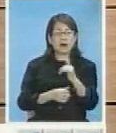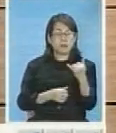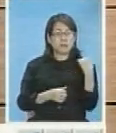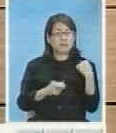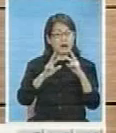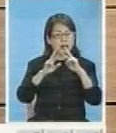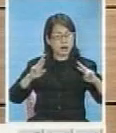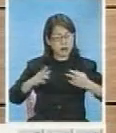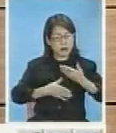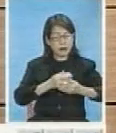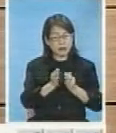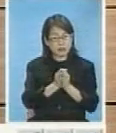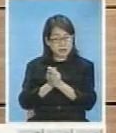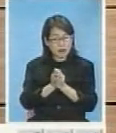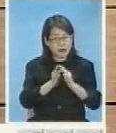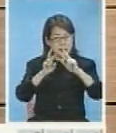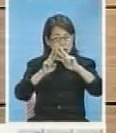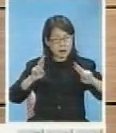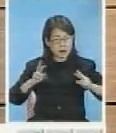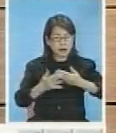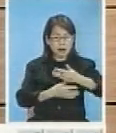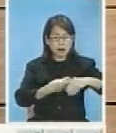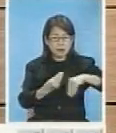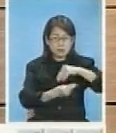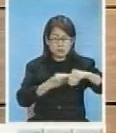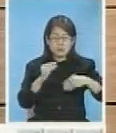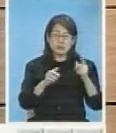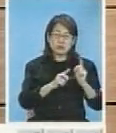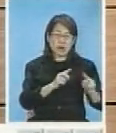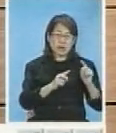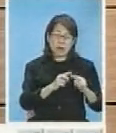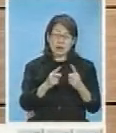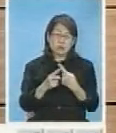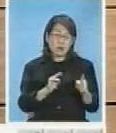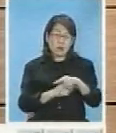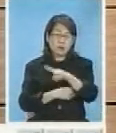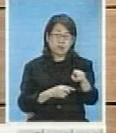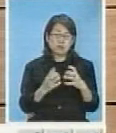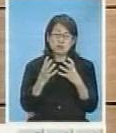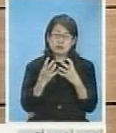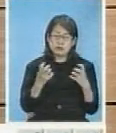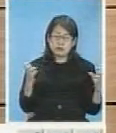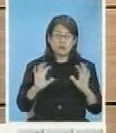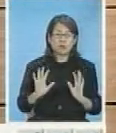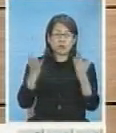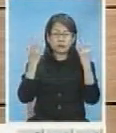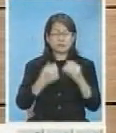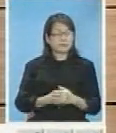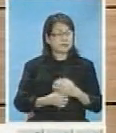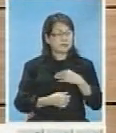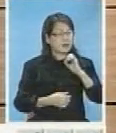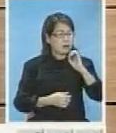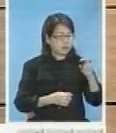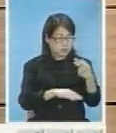างคนก็มีธุรกิจต่างๆเสียหายยับเยินผมอยากนำเรียนท่านประธานว่าช่วยบอก